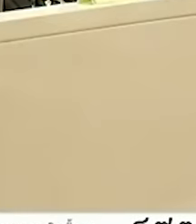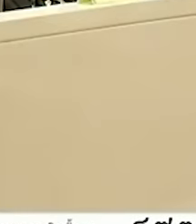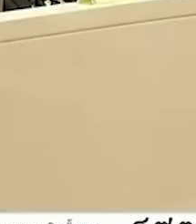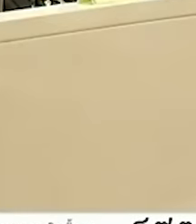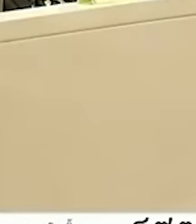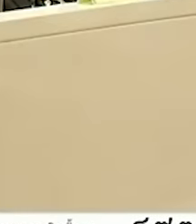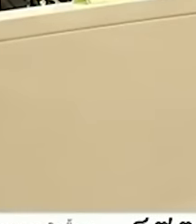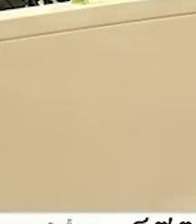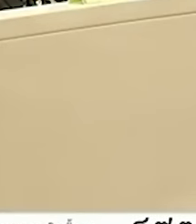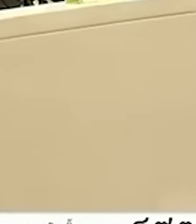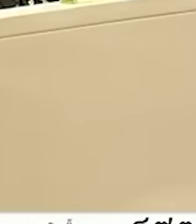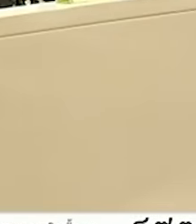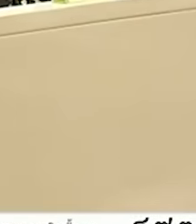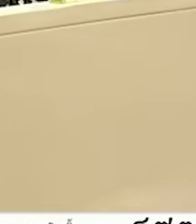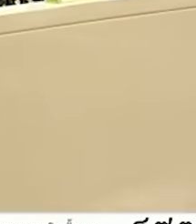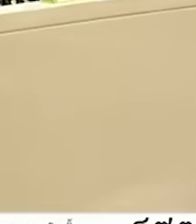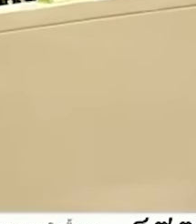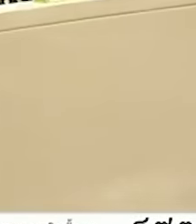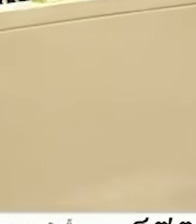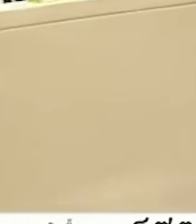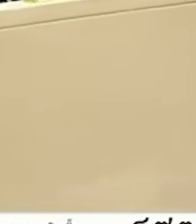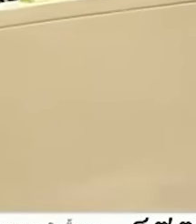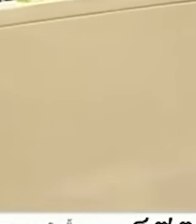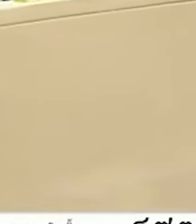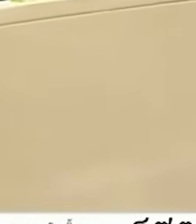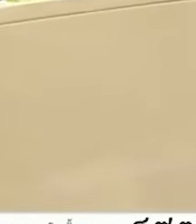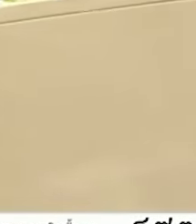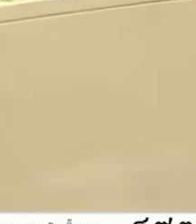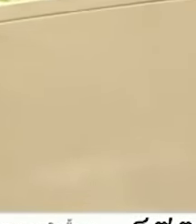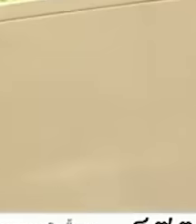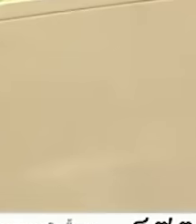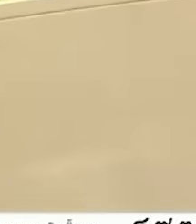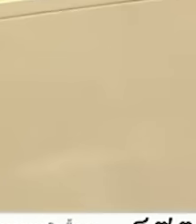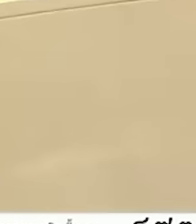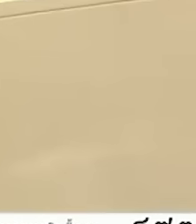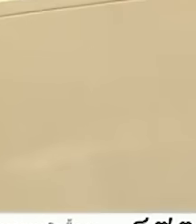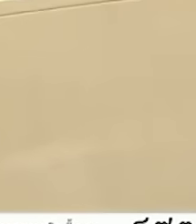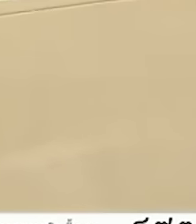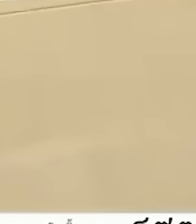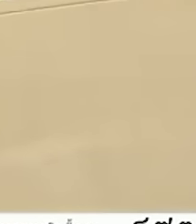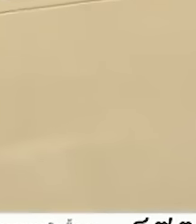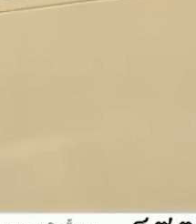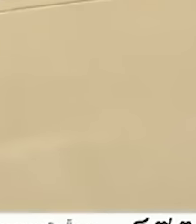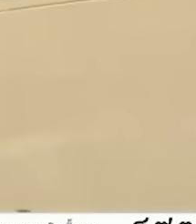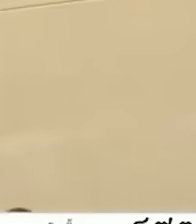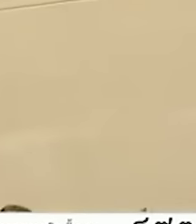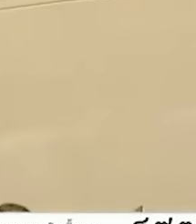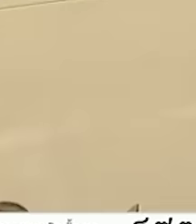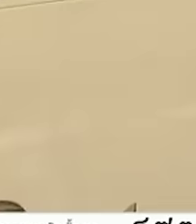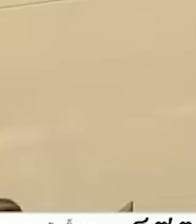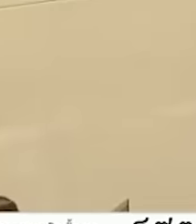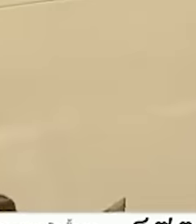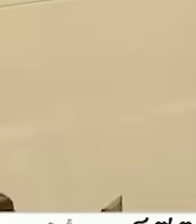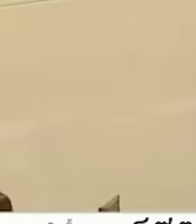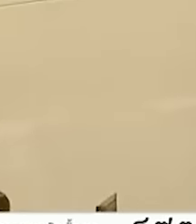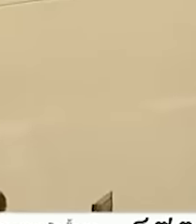แทนราษฎรค่ะคณะกรรมการตรวจนับคะแนนก็มาจากพรรคต่างๆนะคะมีทางนางสาวศรีโสภากฎคำลือส.ส.จังหวัดเชียง